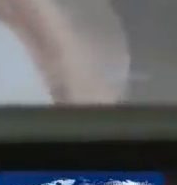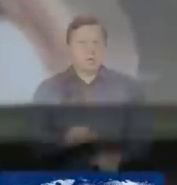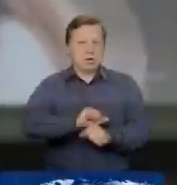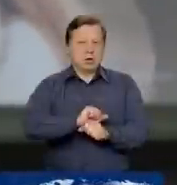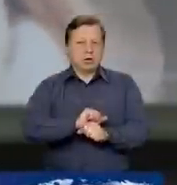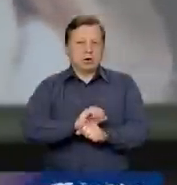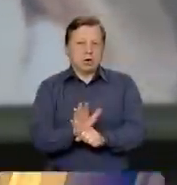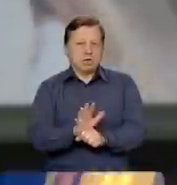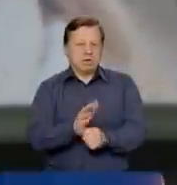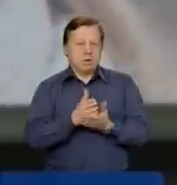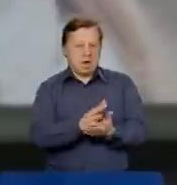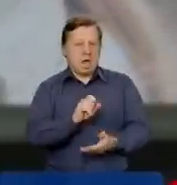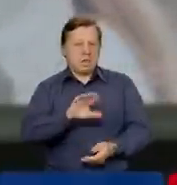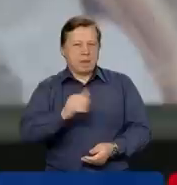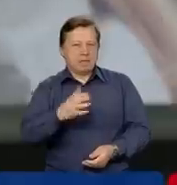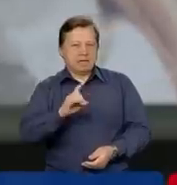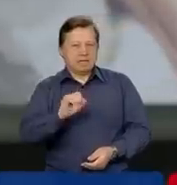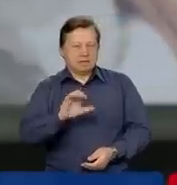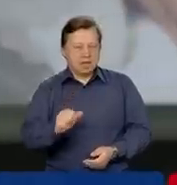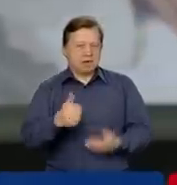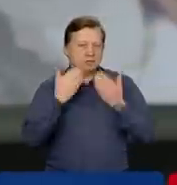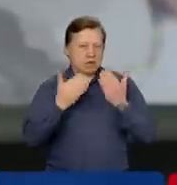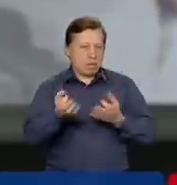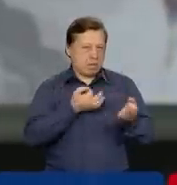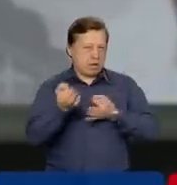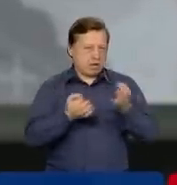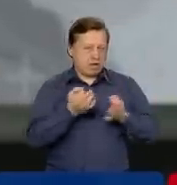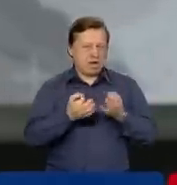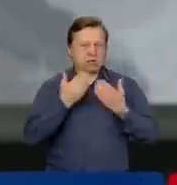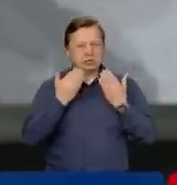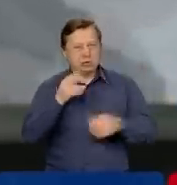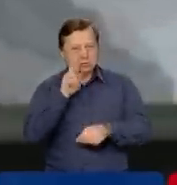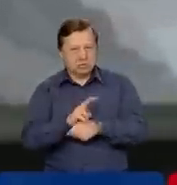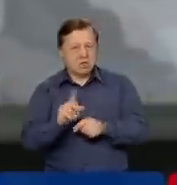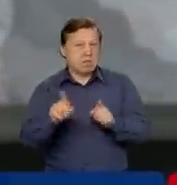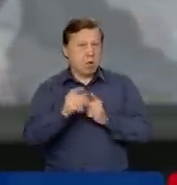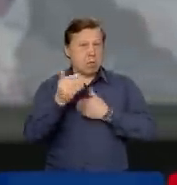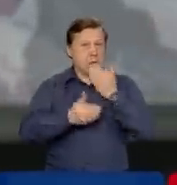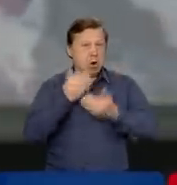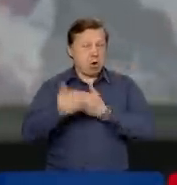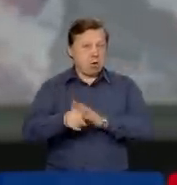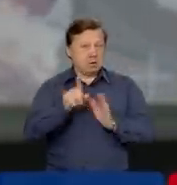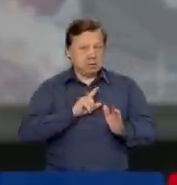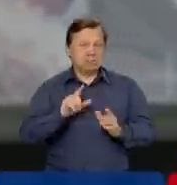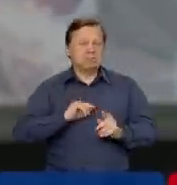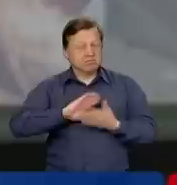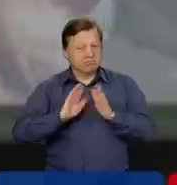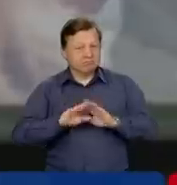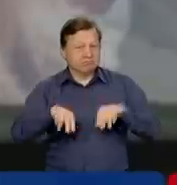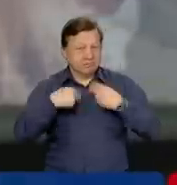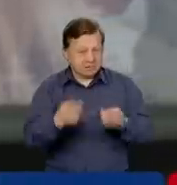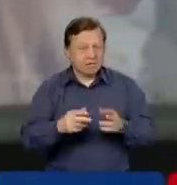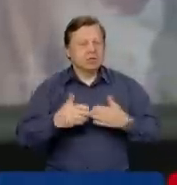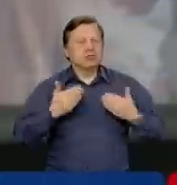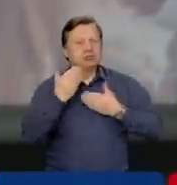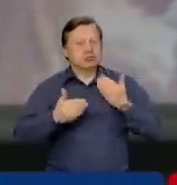Koronawirus poradnik, Adam Giza, kłaniam się. Dziękujemy za pytania, dziękujemy za zaufanie, także za pozdrowienia, również je odwzajemniamy. Zdrowia Państwu życząc,